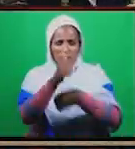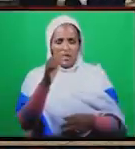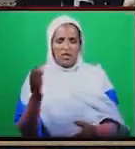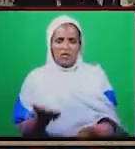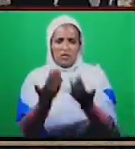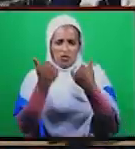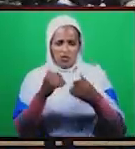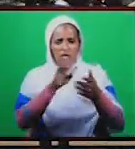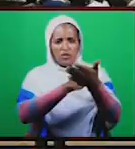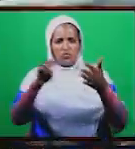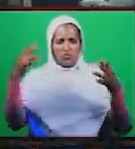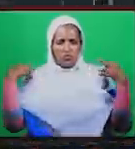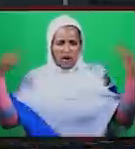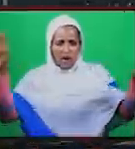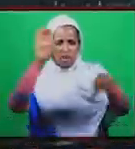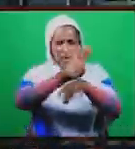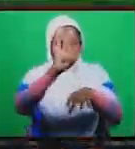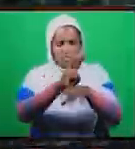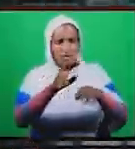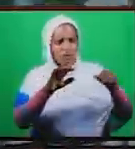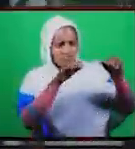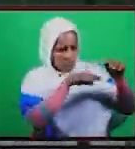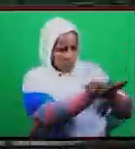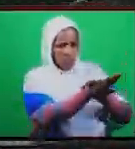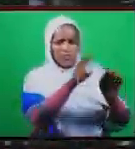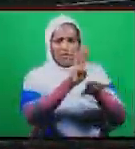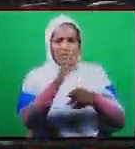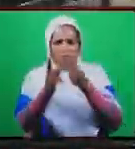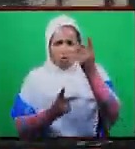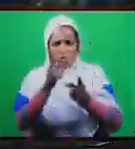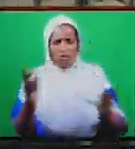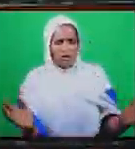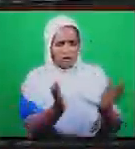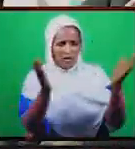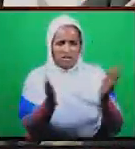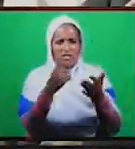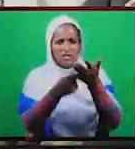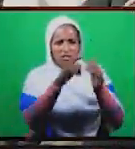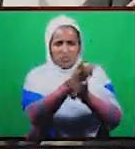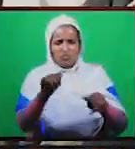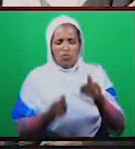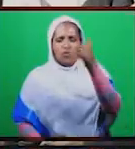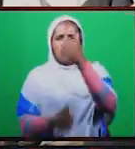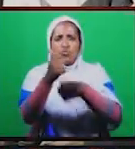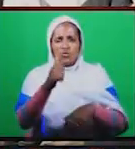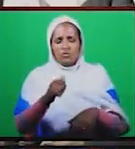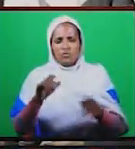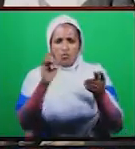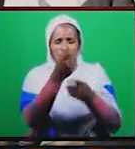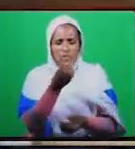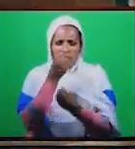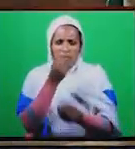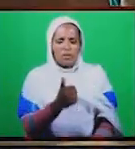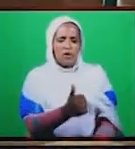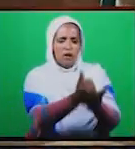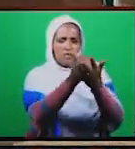ካደጋ የተረፉትና በቅዱስ ሚካኤል ቤተ ክርስቲያን የተጠለሉ ምዕመናንን ለመጎብኘትና ለማጽናናት እንዲሁም ለተጎጂዎች የሚሆኑ